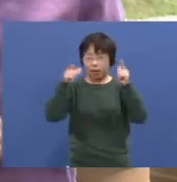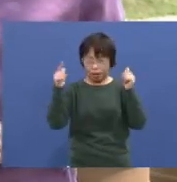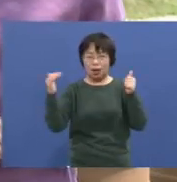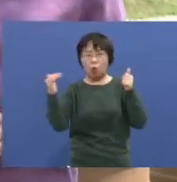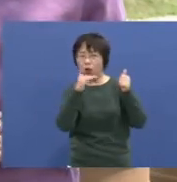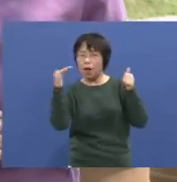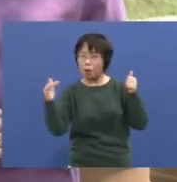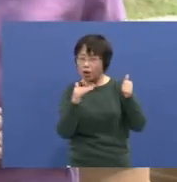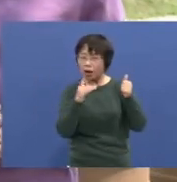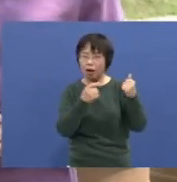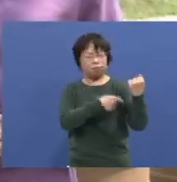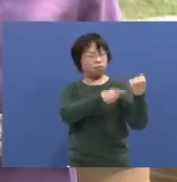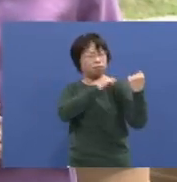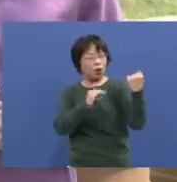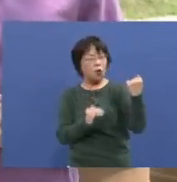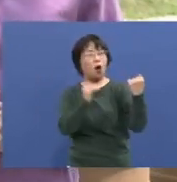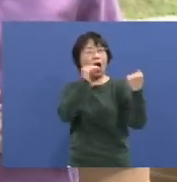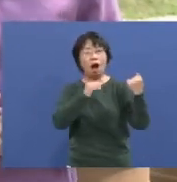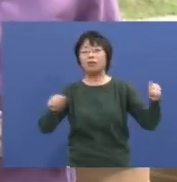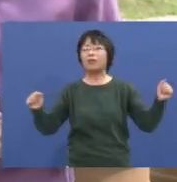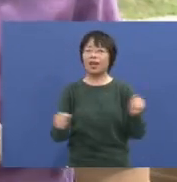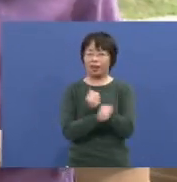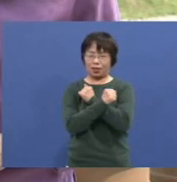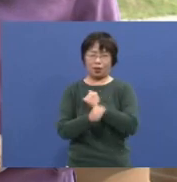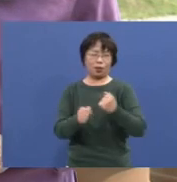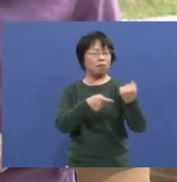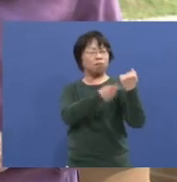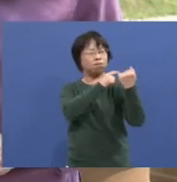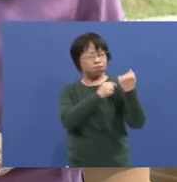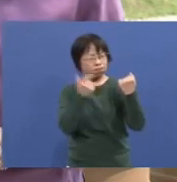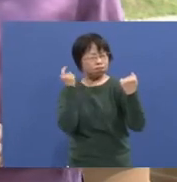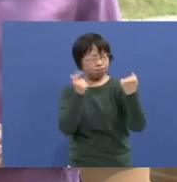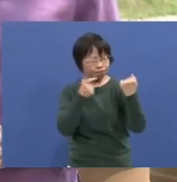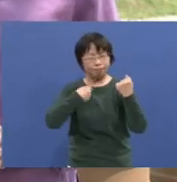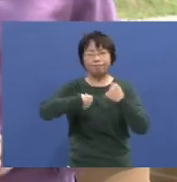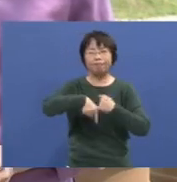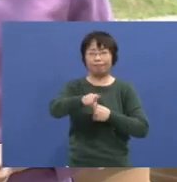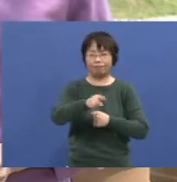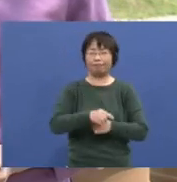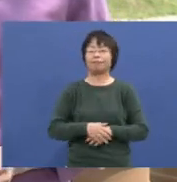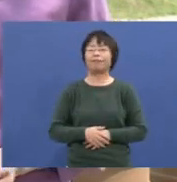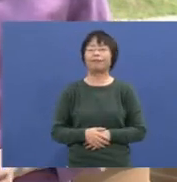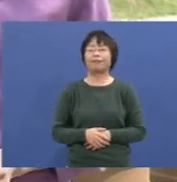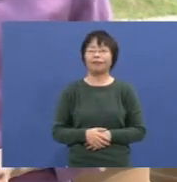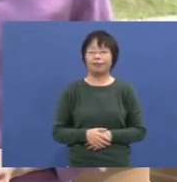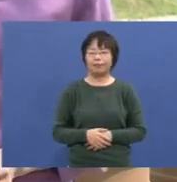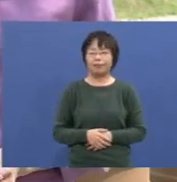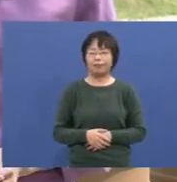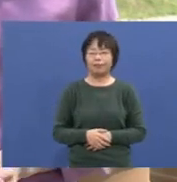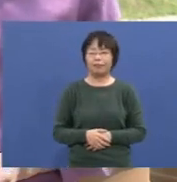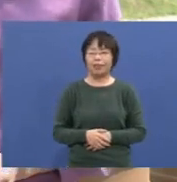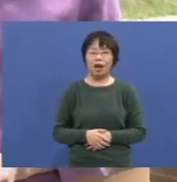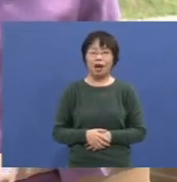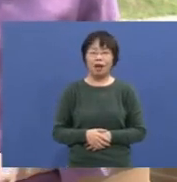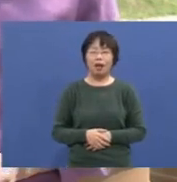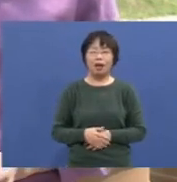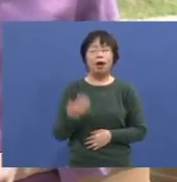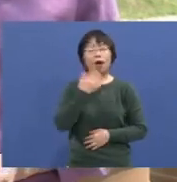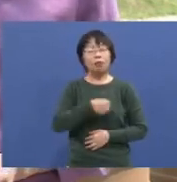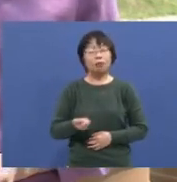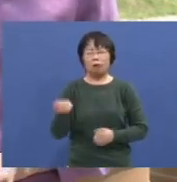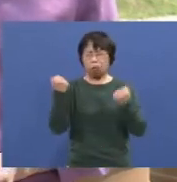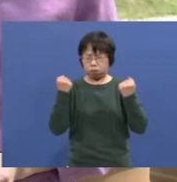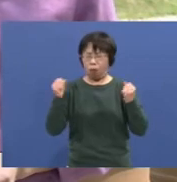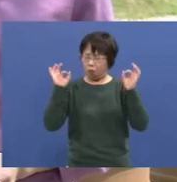槻モテモテ筋力アップ体操で筋力を維持してもらおうということなんですね。 はい。まだ体力には自信がある方